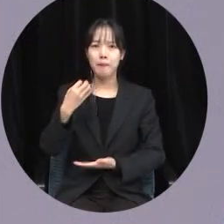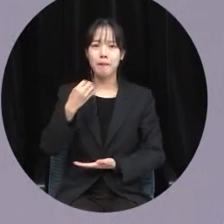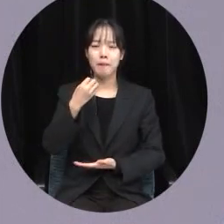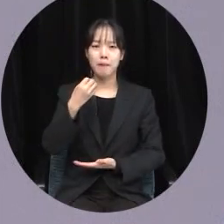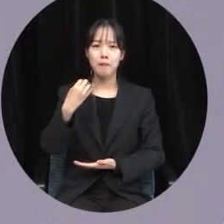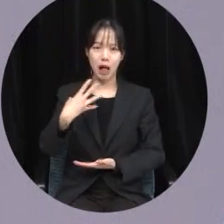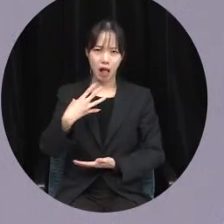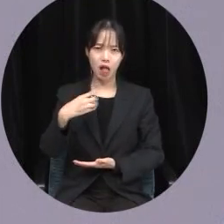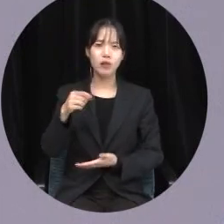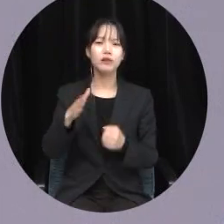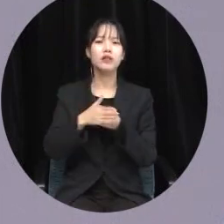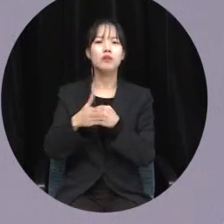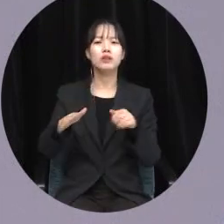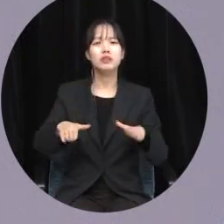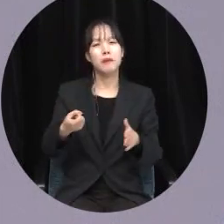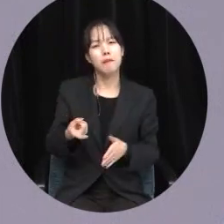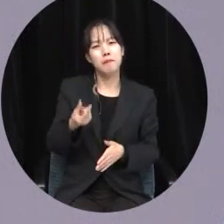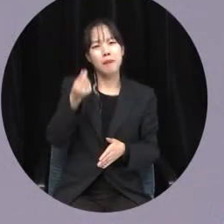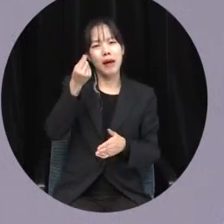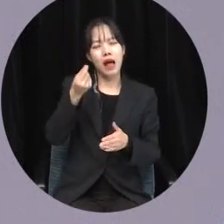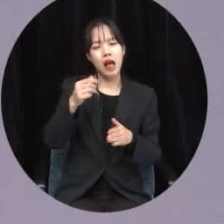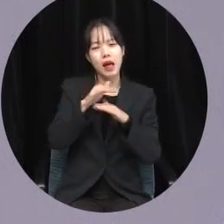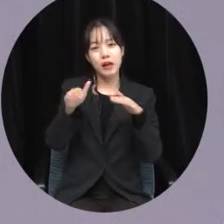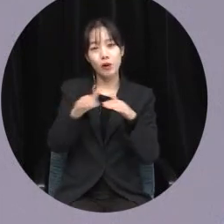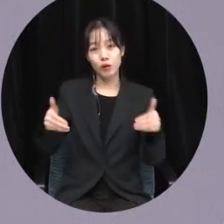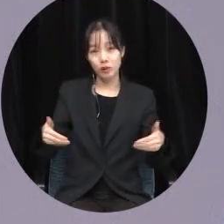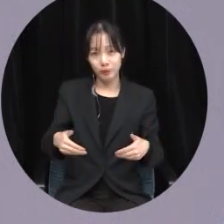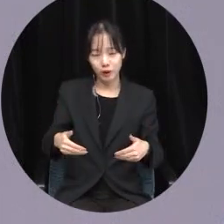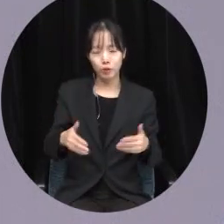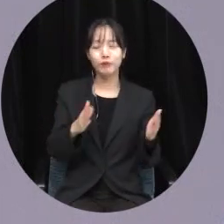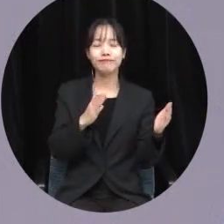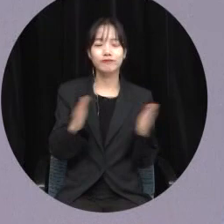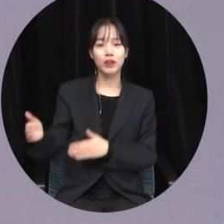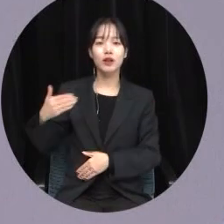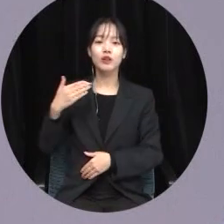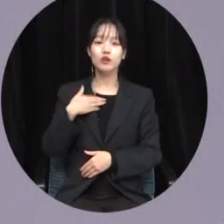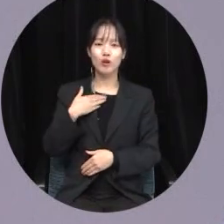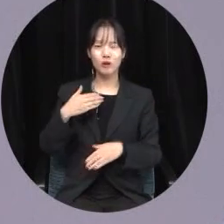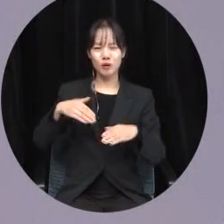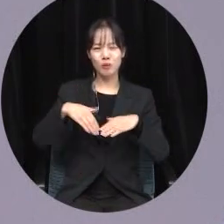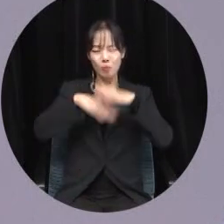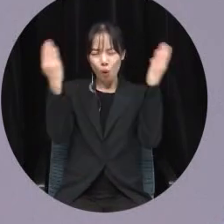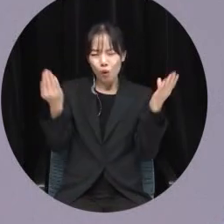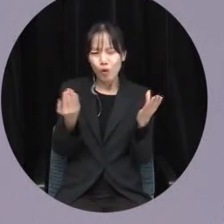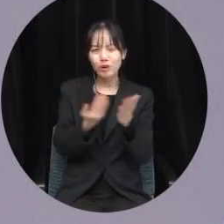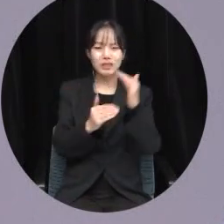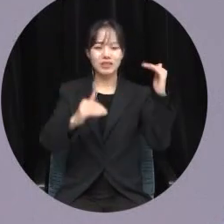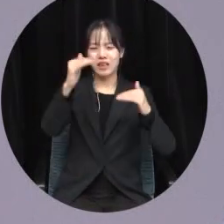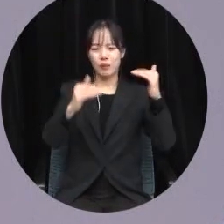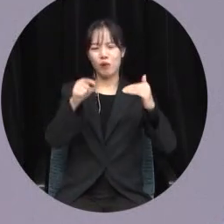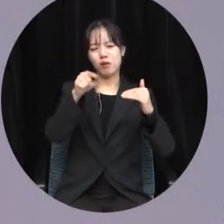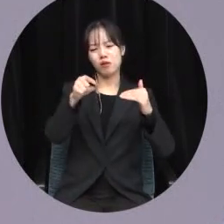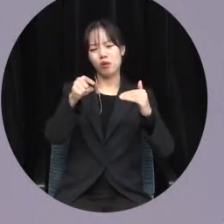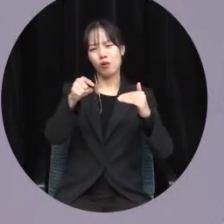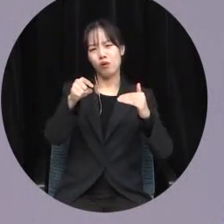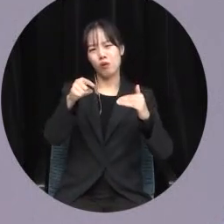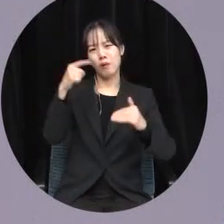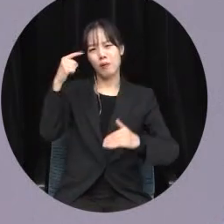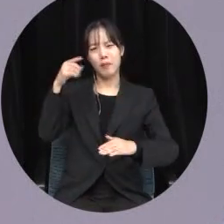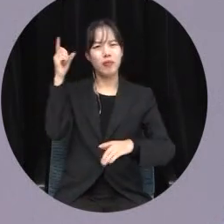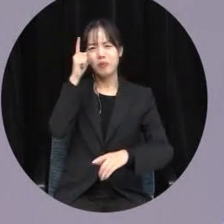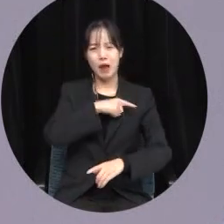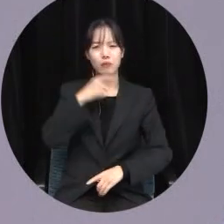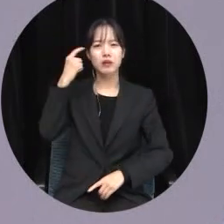다음으로 저는 모든 종류의 이 차별에 반대합니다. 하지만 지금 국회에 이 상정되어 있는